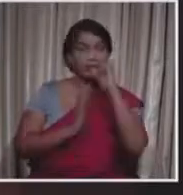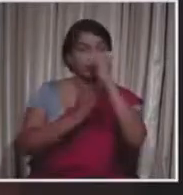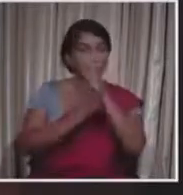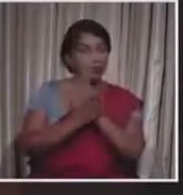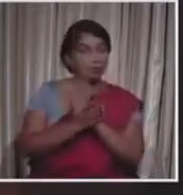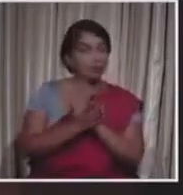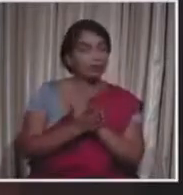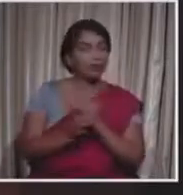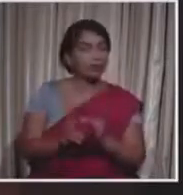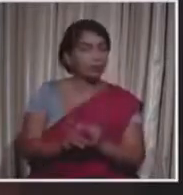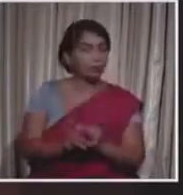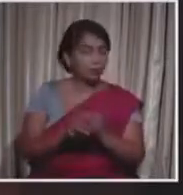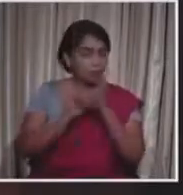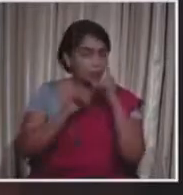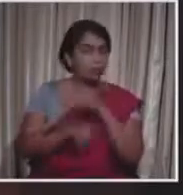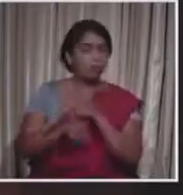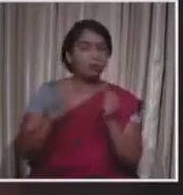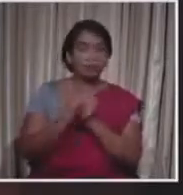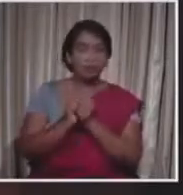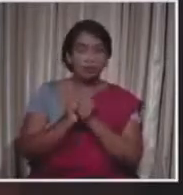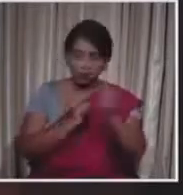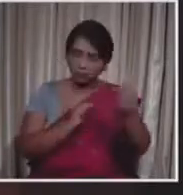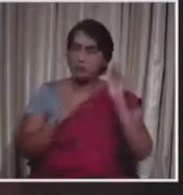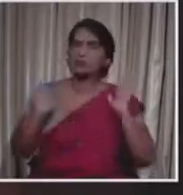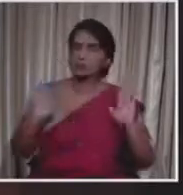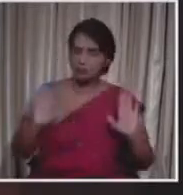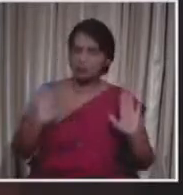ව්‍යවස්ථානුක්‍රම කූලත්වයේ අනුගමනය විය යුතුමයි.